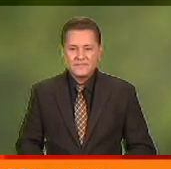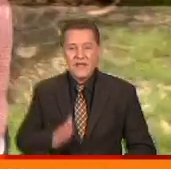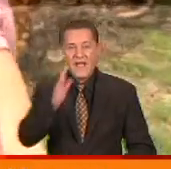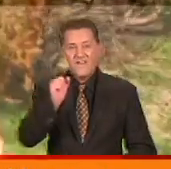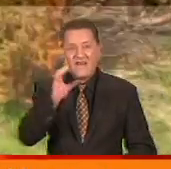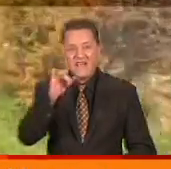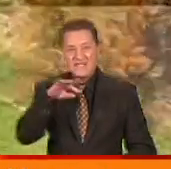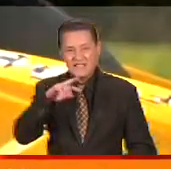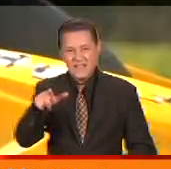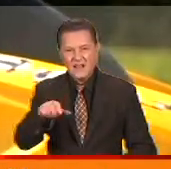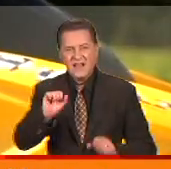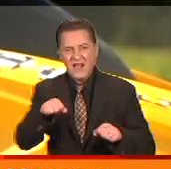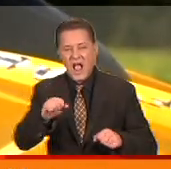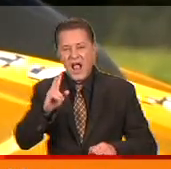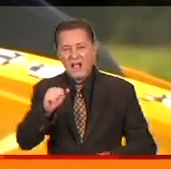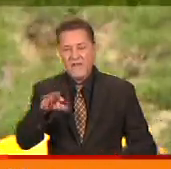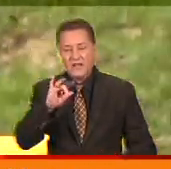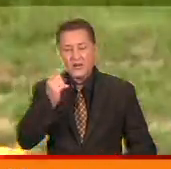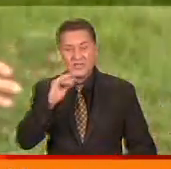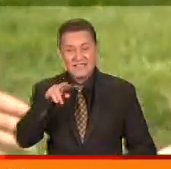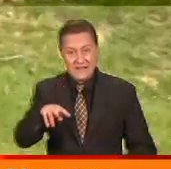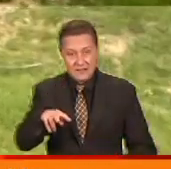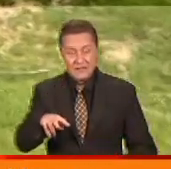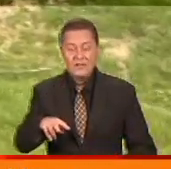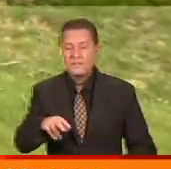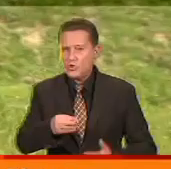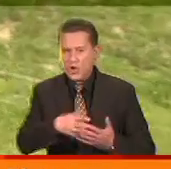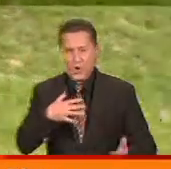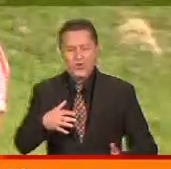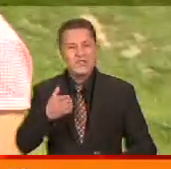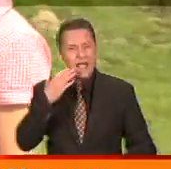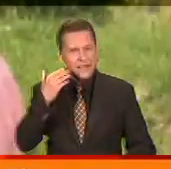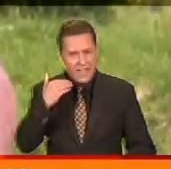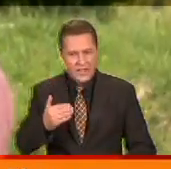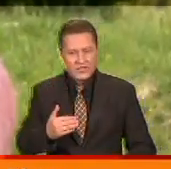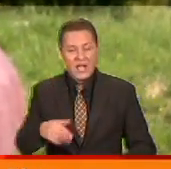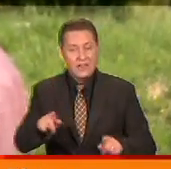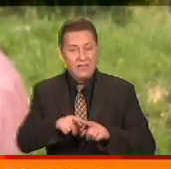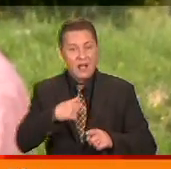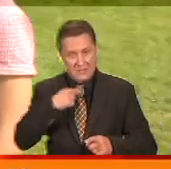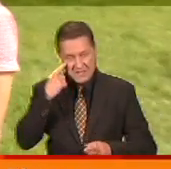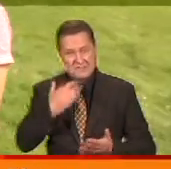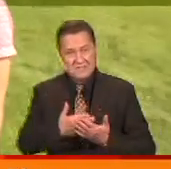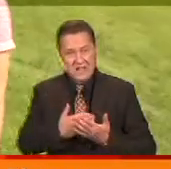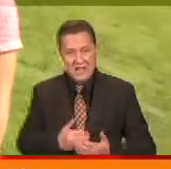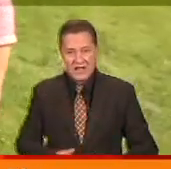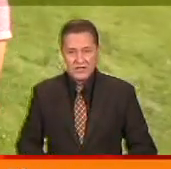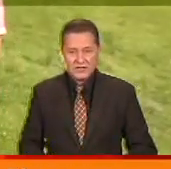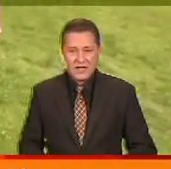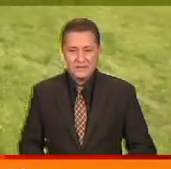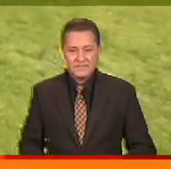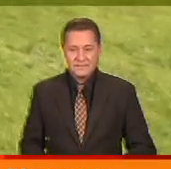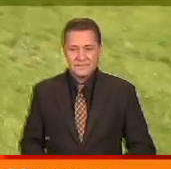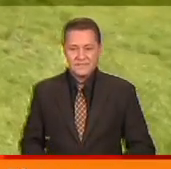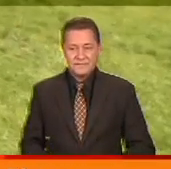Василь має квадроцикли. Це значно дорожче, але і значно легше. Принаймні, так мені здавалося. Що, катаємося